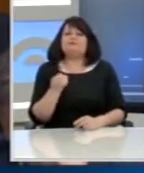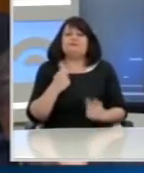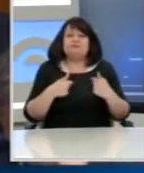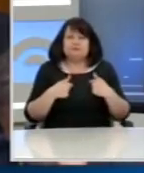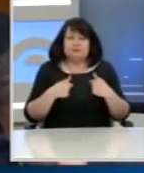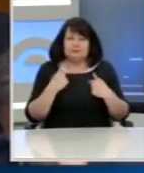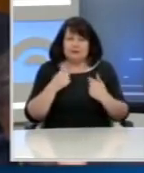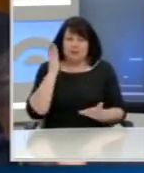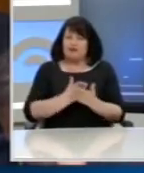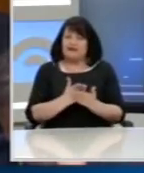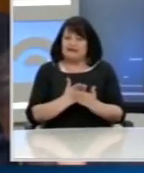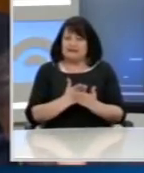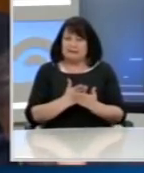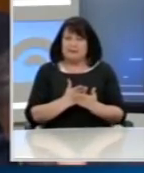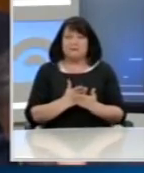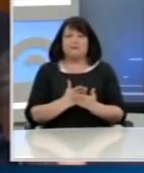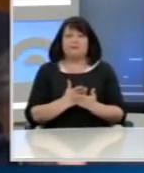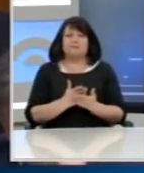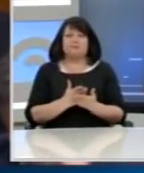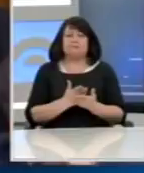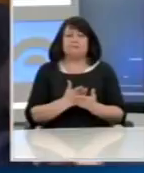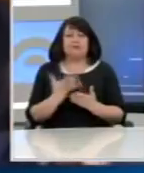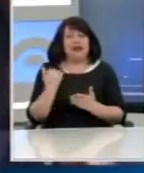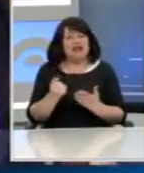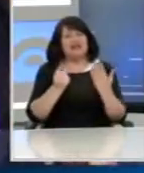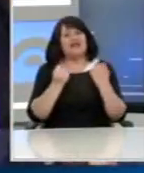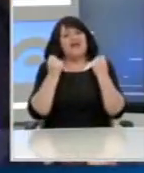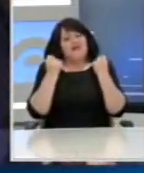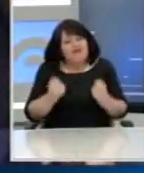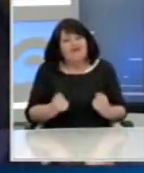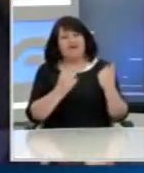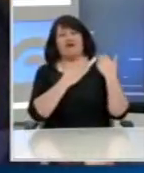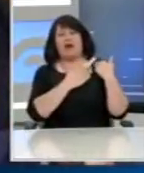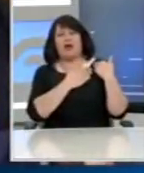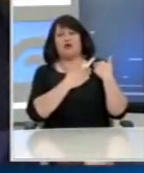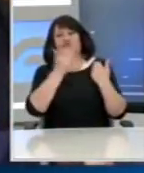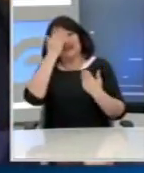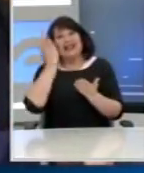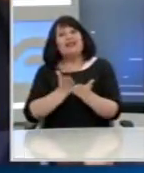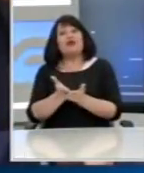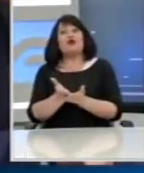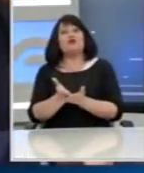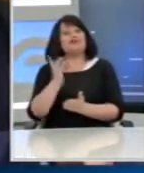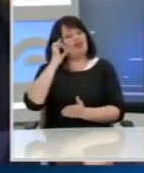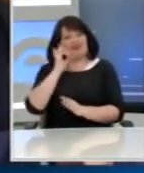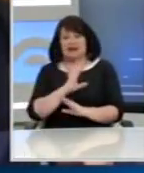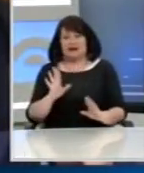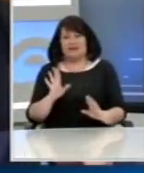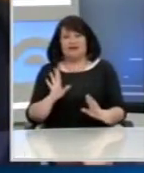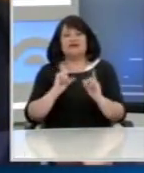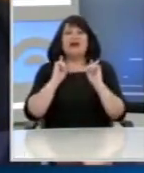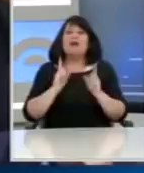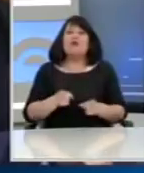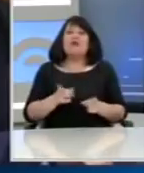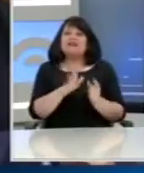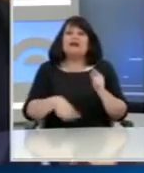πήραμε μια απόφαση που είχε ένα ηθικό βάρος, το οποίο μάλλον δεν μπορείτε να κατανοήσετε. Ποια ήταν αυτή η απόφαση? Να πάμε στον